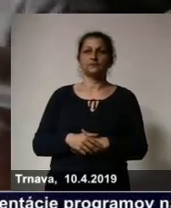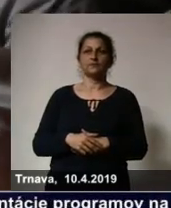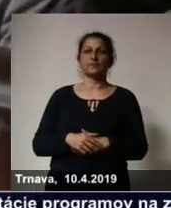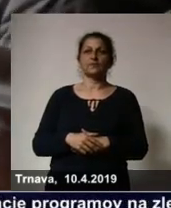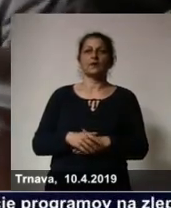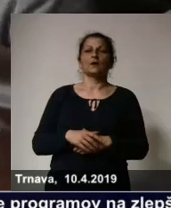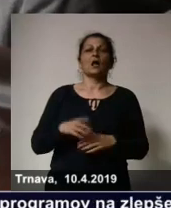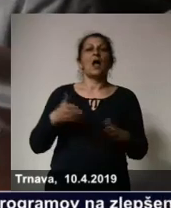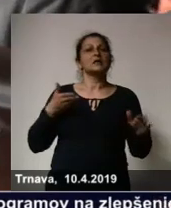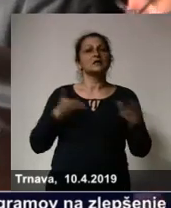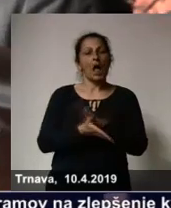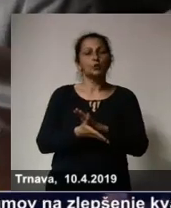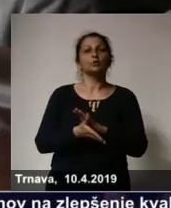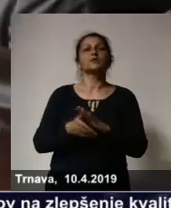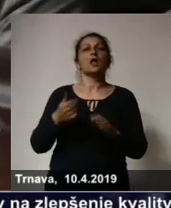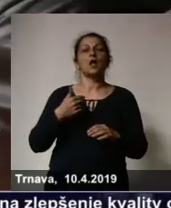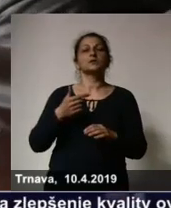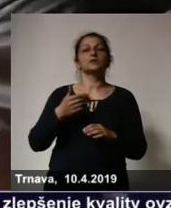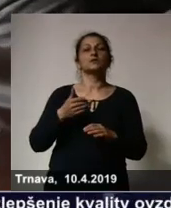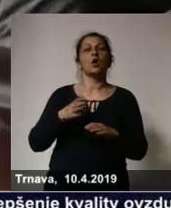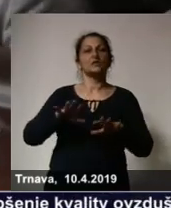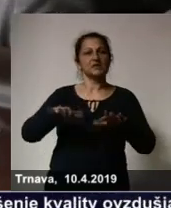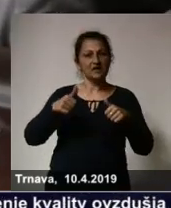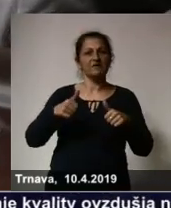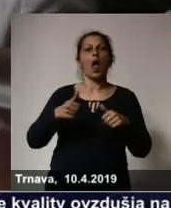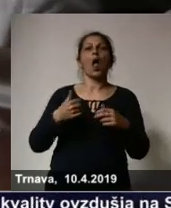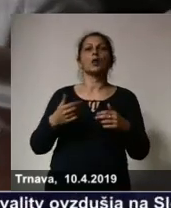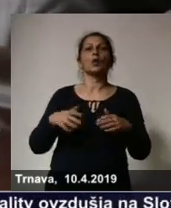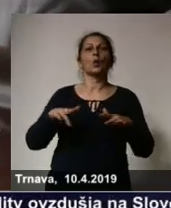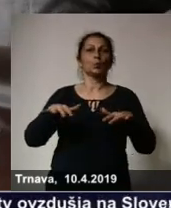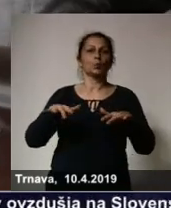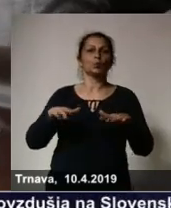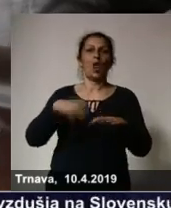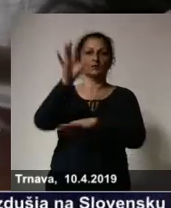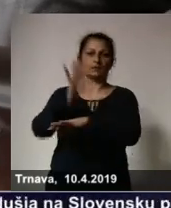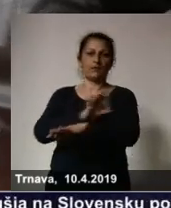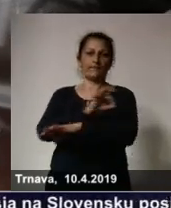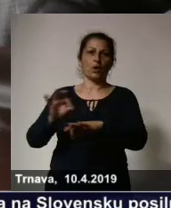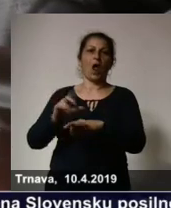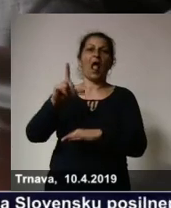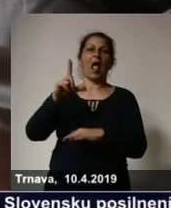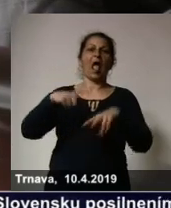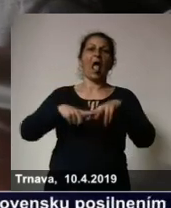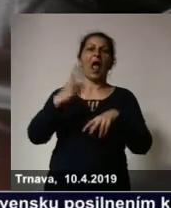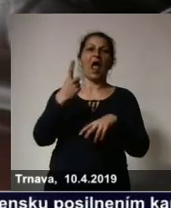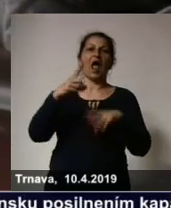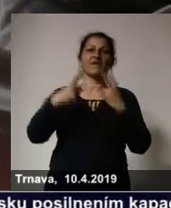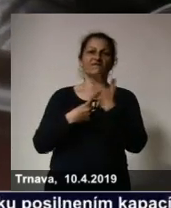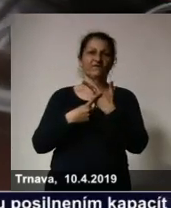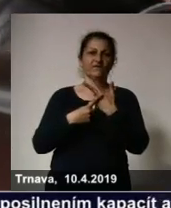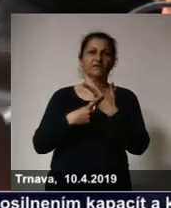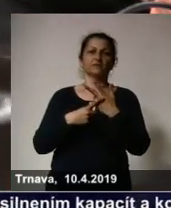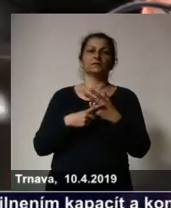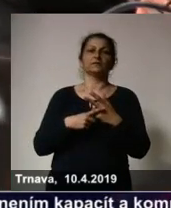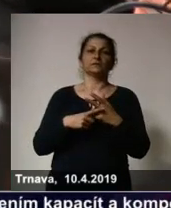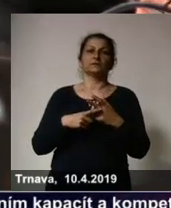kde zastupiteľstvo schváluje účasť TTSK v projekte LIFE integrovaný projekt, alebo